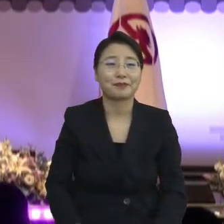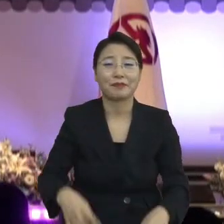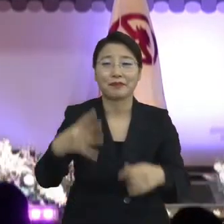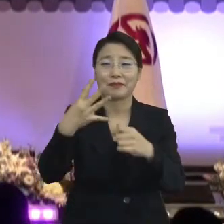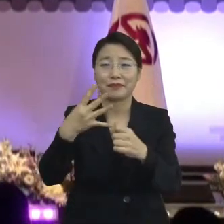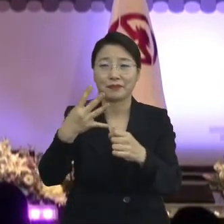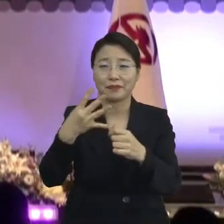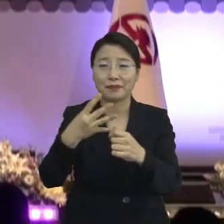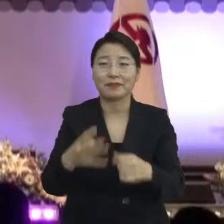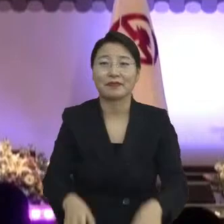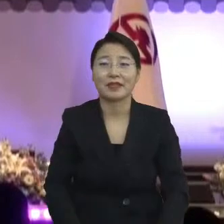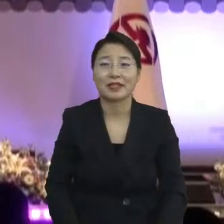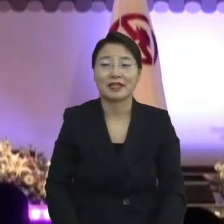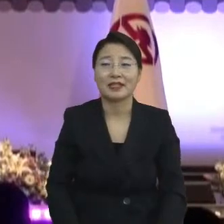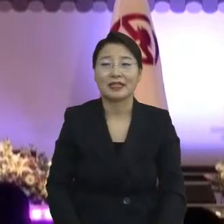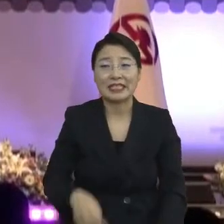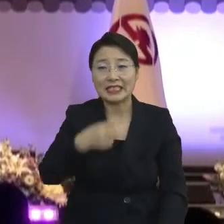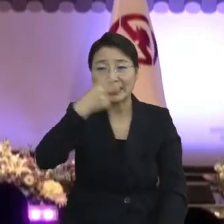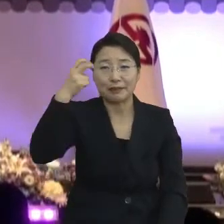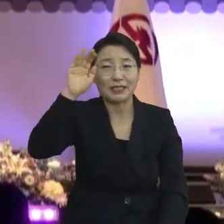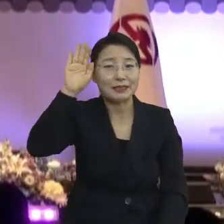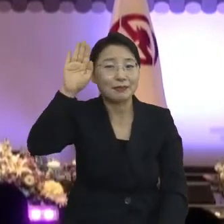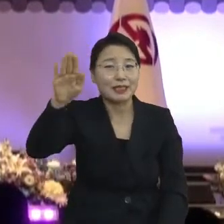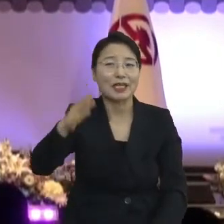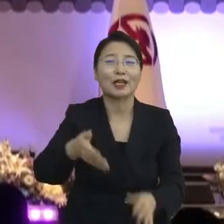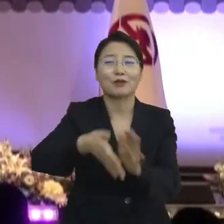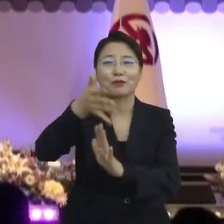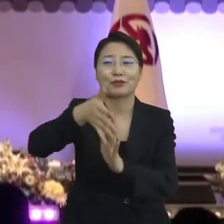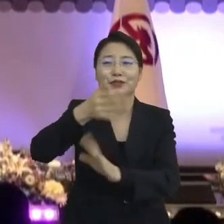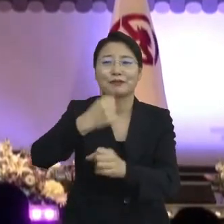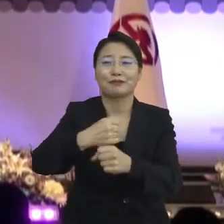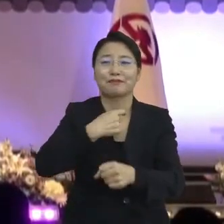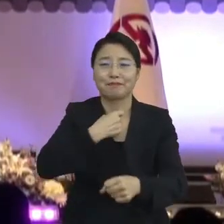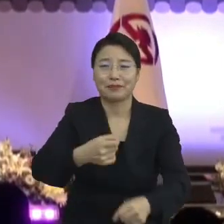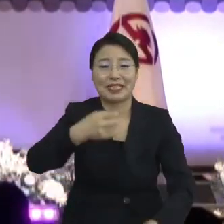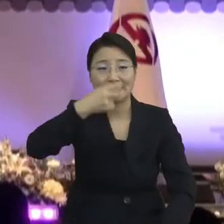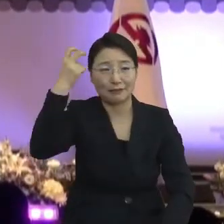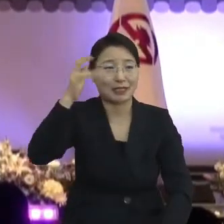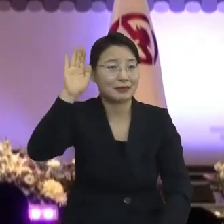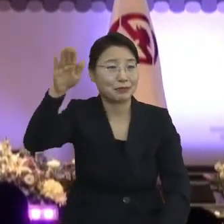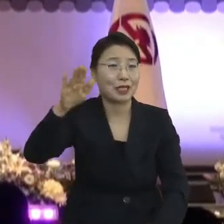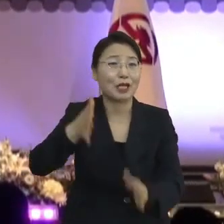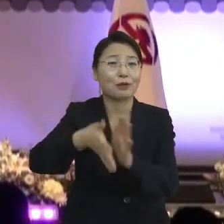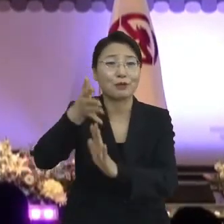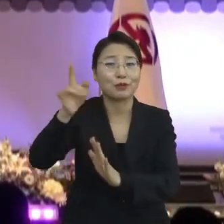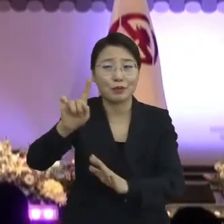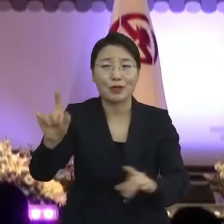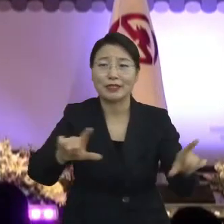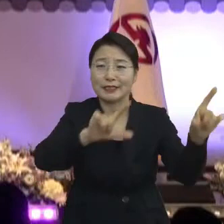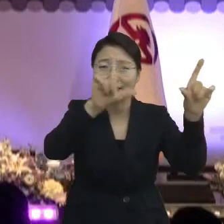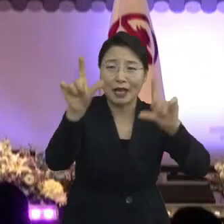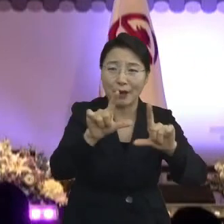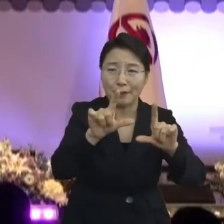넷째, 스마트 미래 도시를 열어가겠습니다. 스마트 미래 도시는 삶을 연결하는 새로운